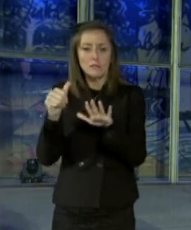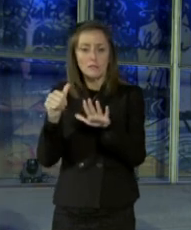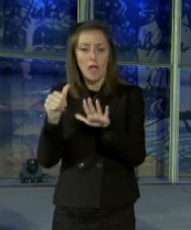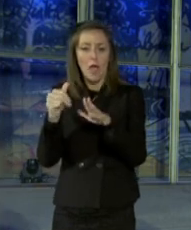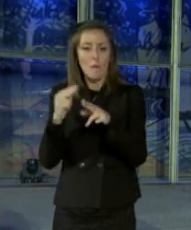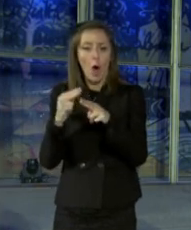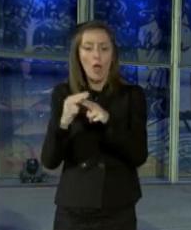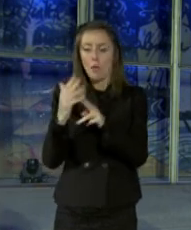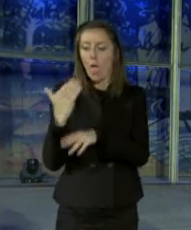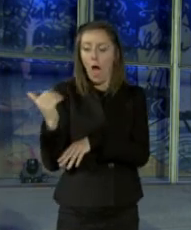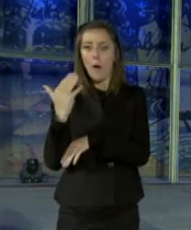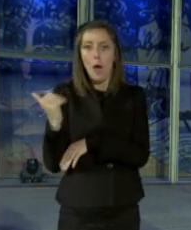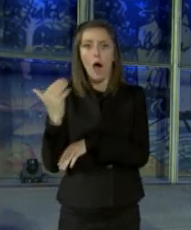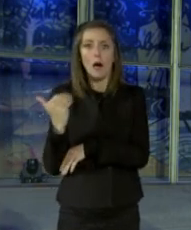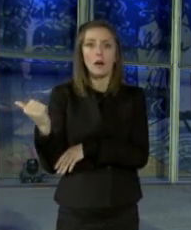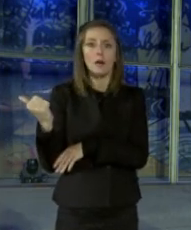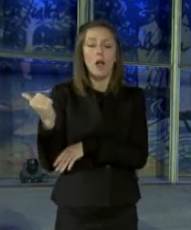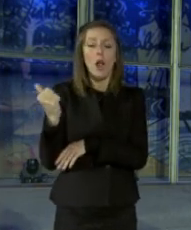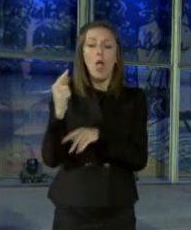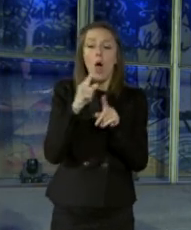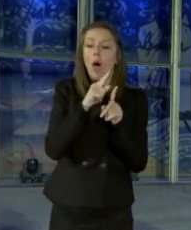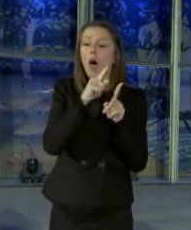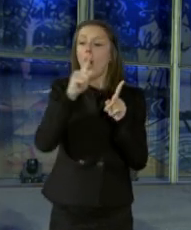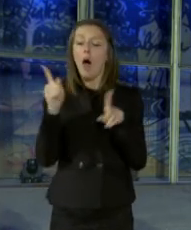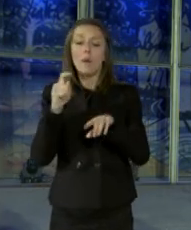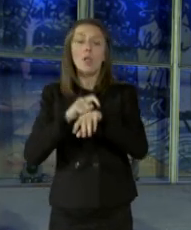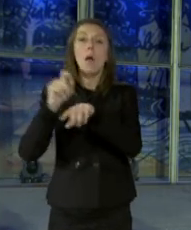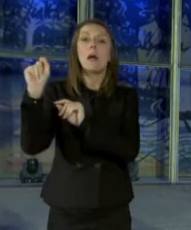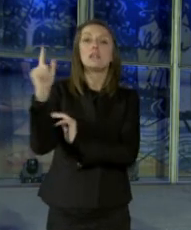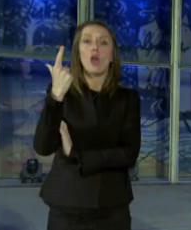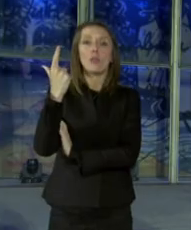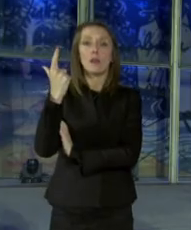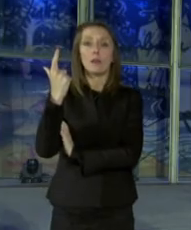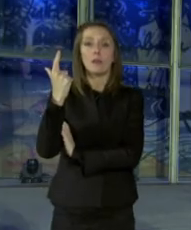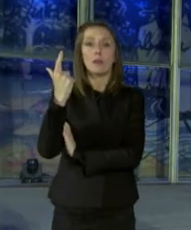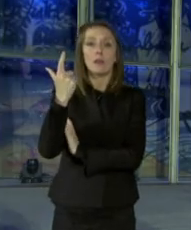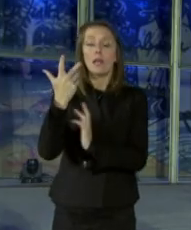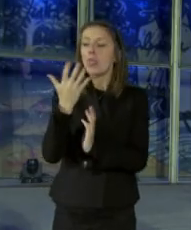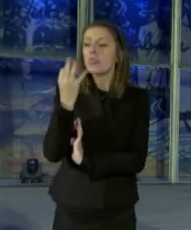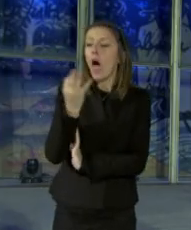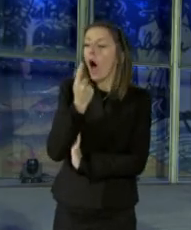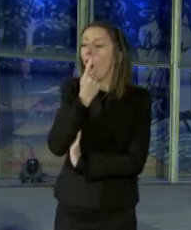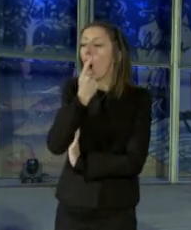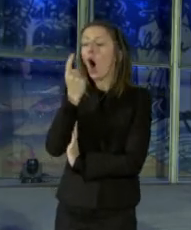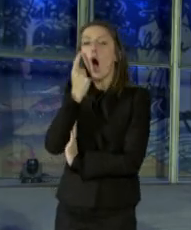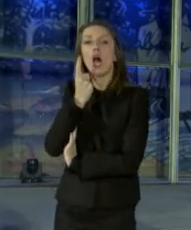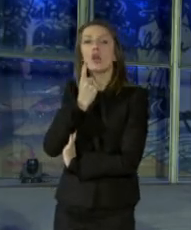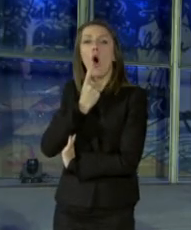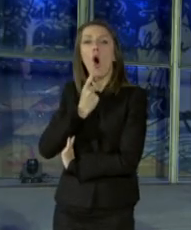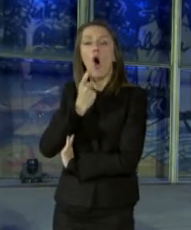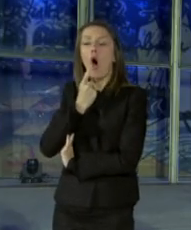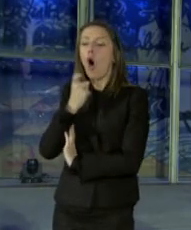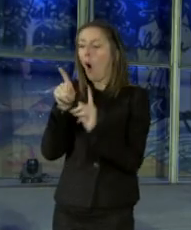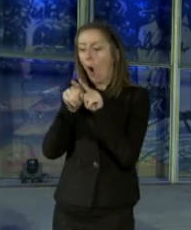o sei volte fino alla mezzanotte ed aveva sempre gli occhi rossi di